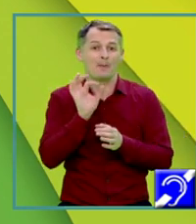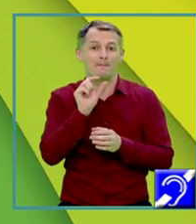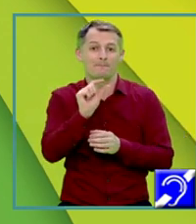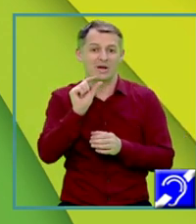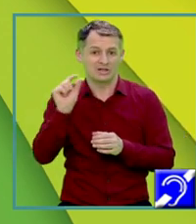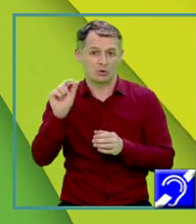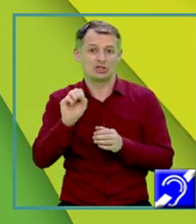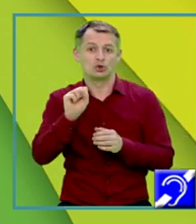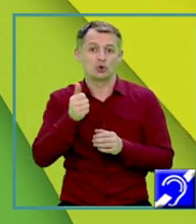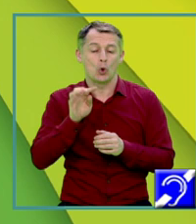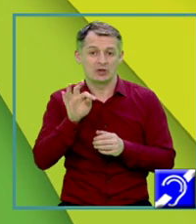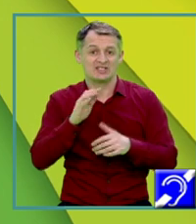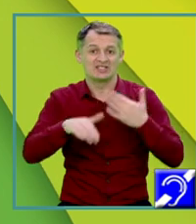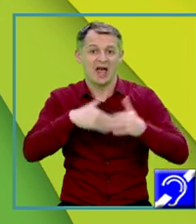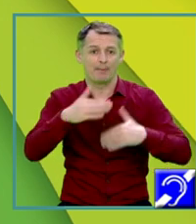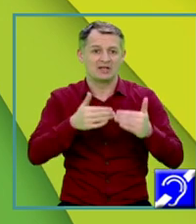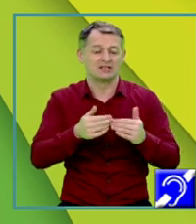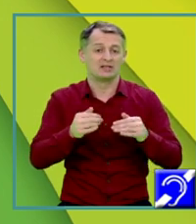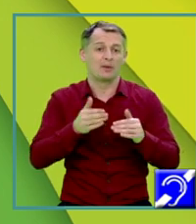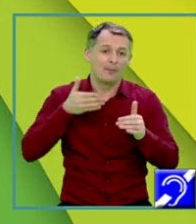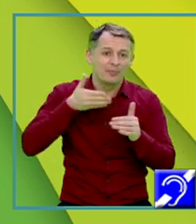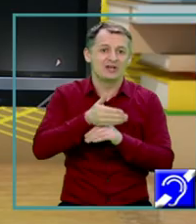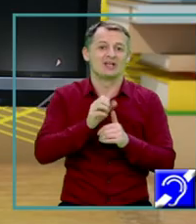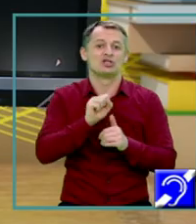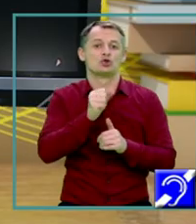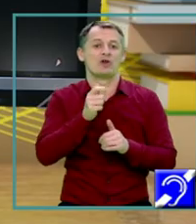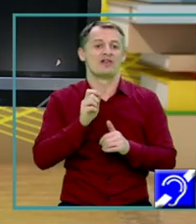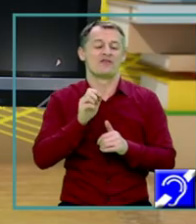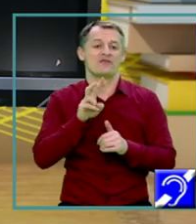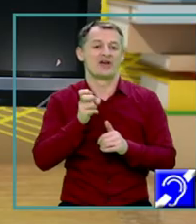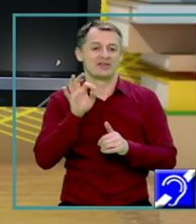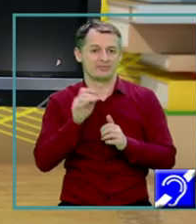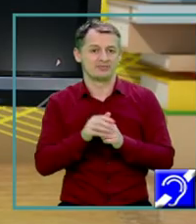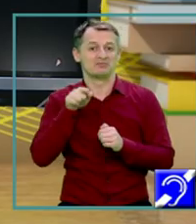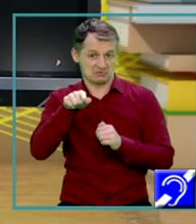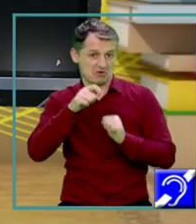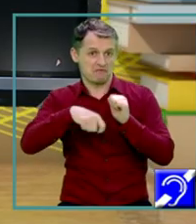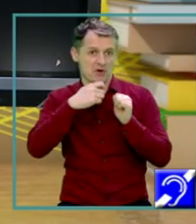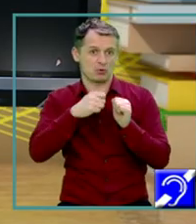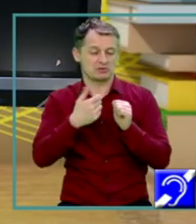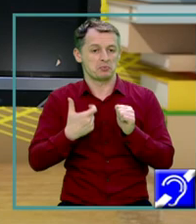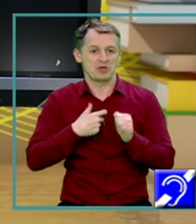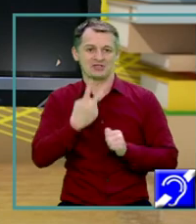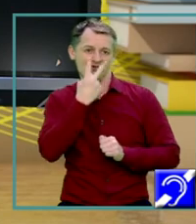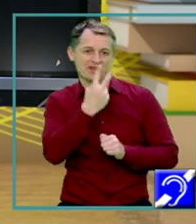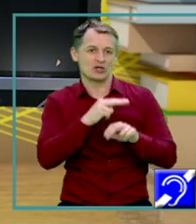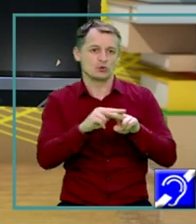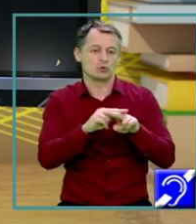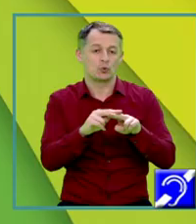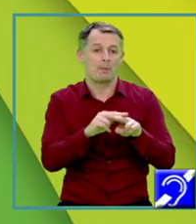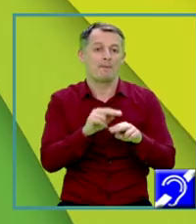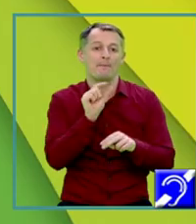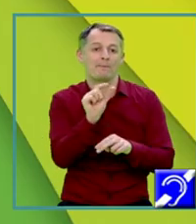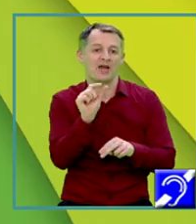solut se amestecă printre particulele de solvent. În acest filmuleț putem să vizualizăm cum particulele